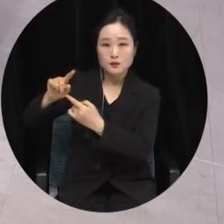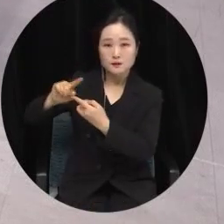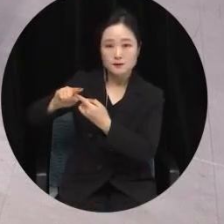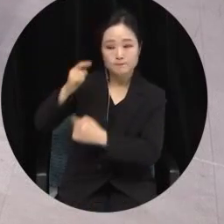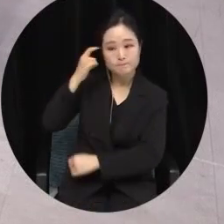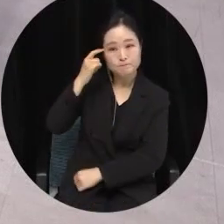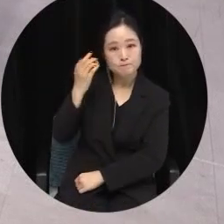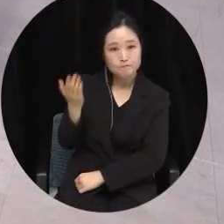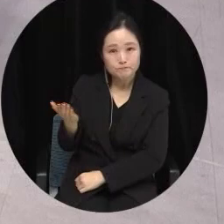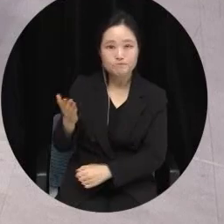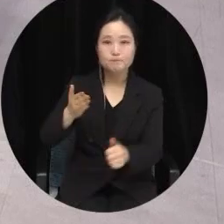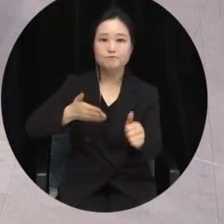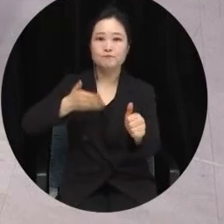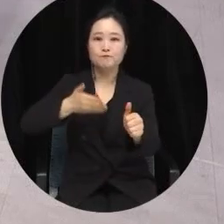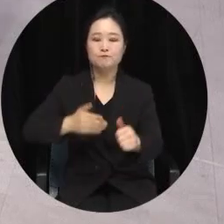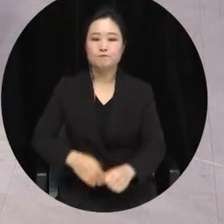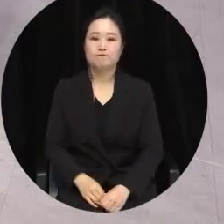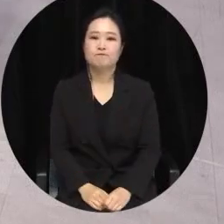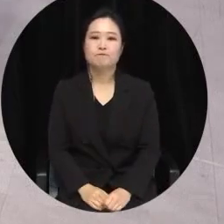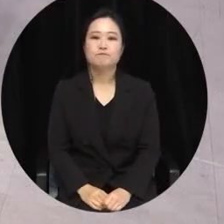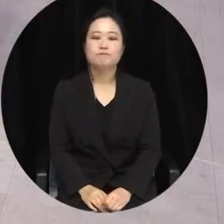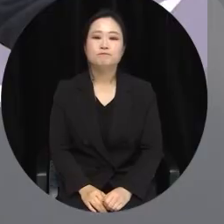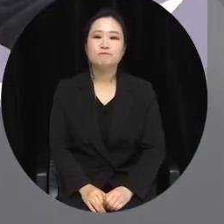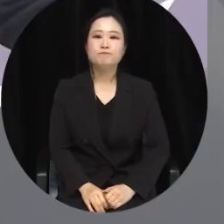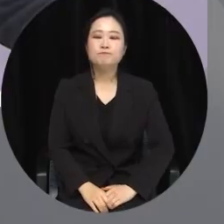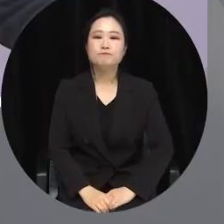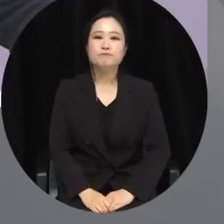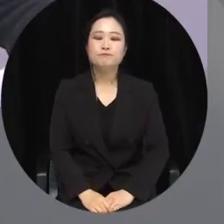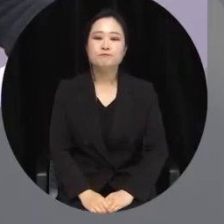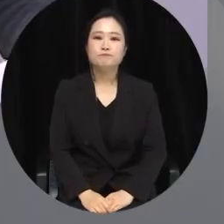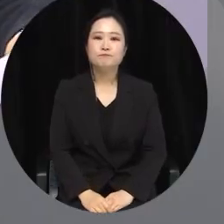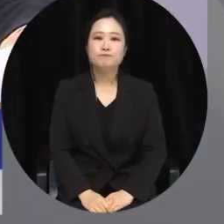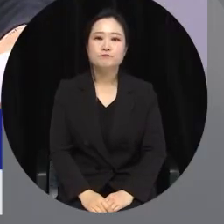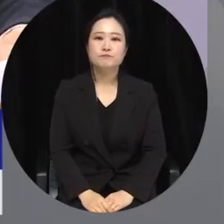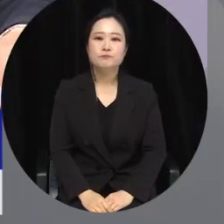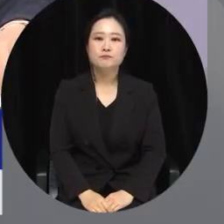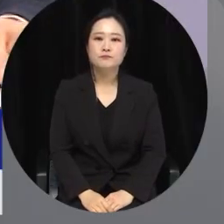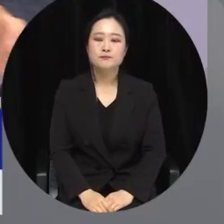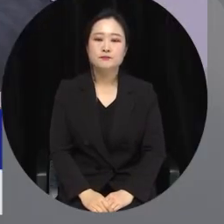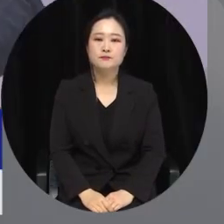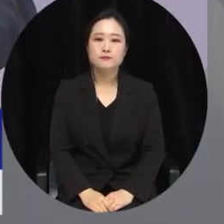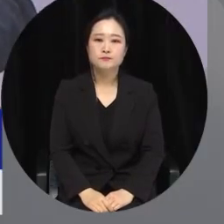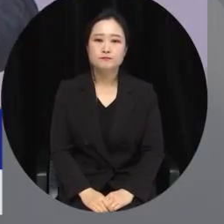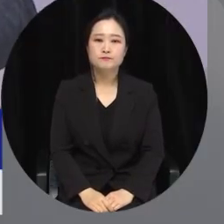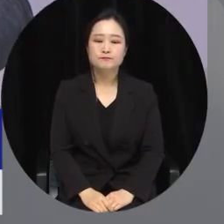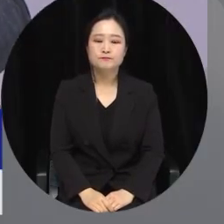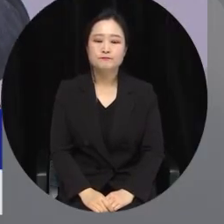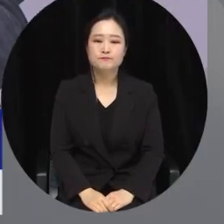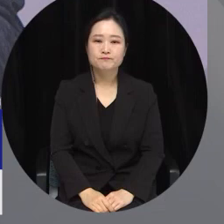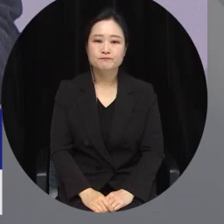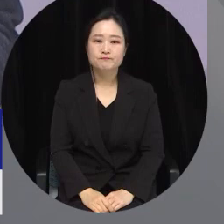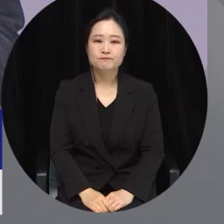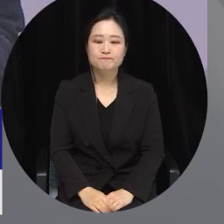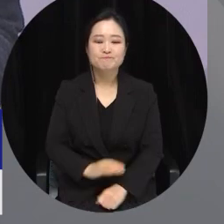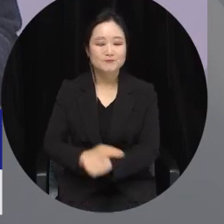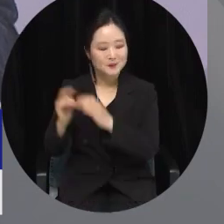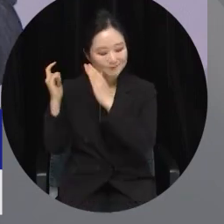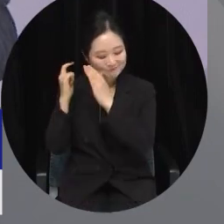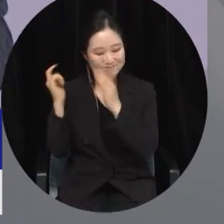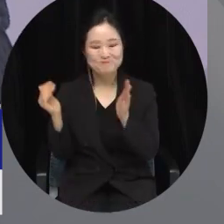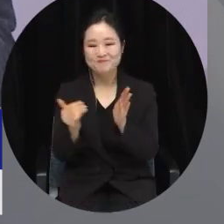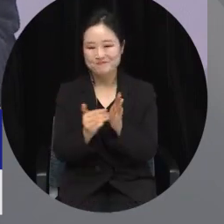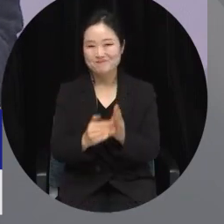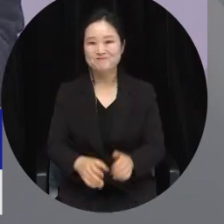질문해 주시기 바랍니다. 시간은 30초입니다. 네, 우선 잘 들었습니다. 첫 번째,